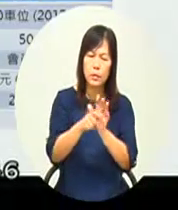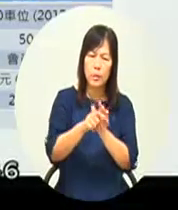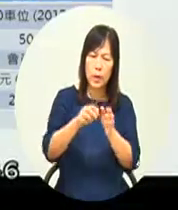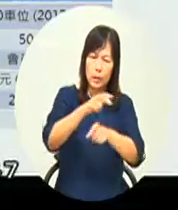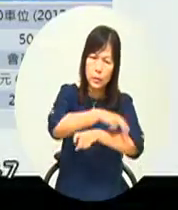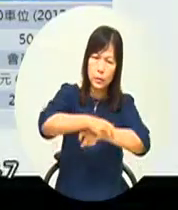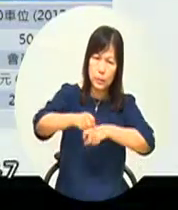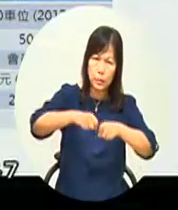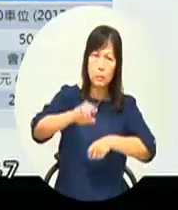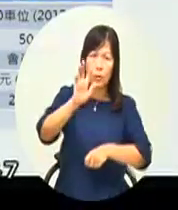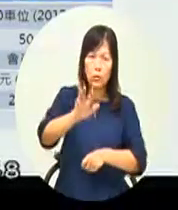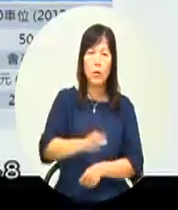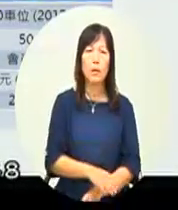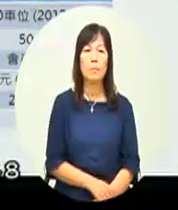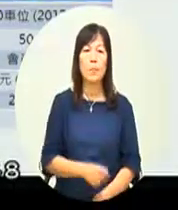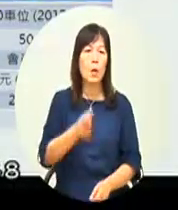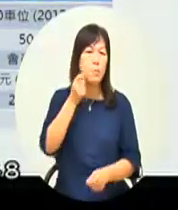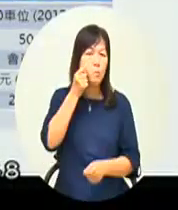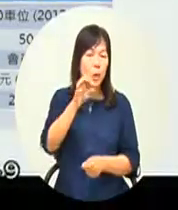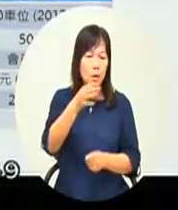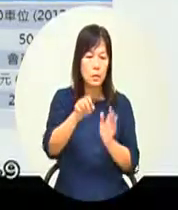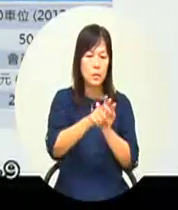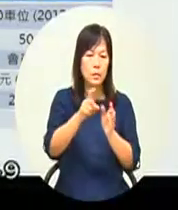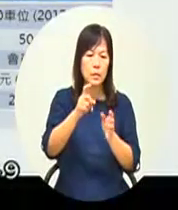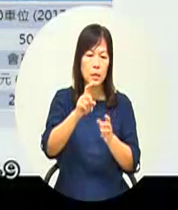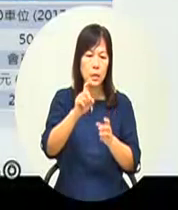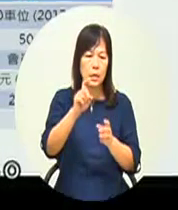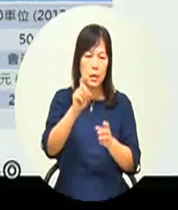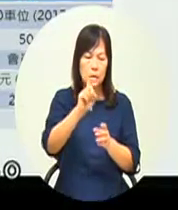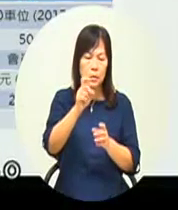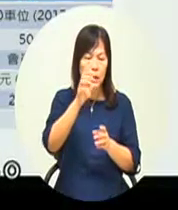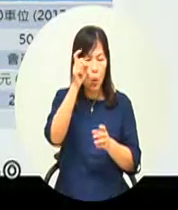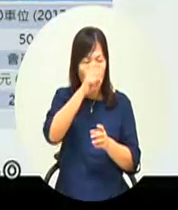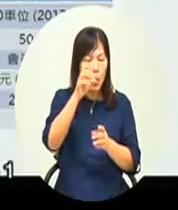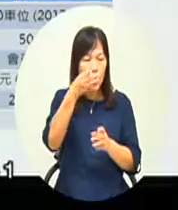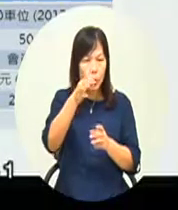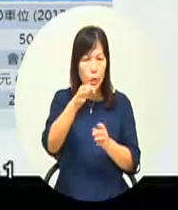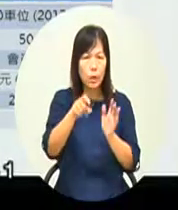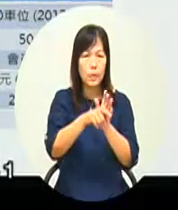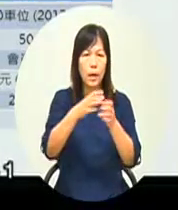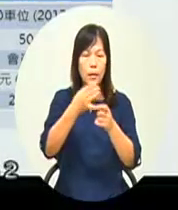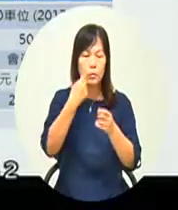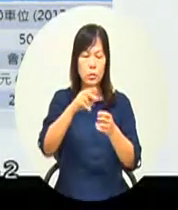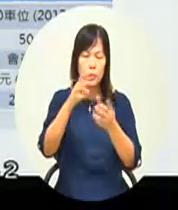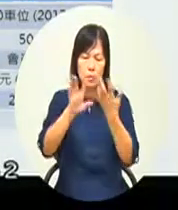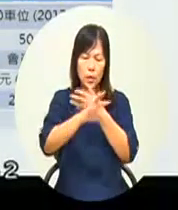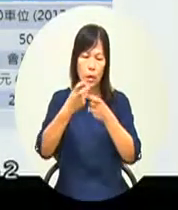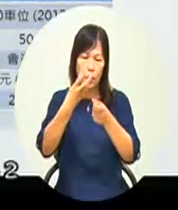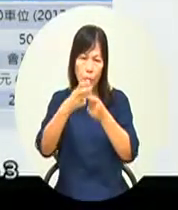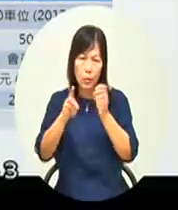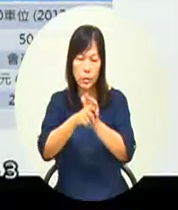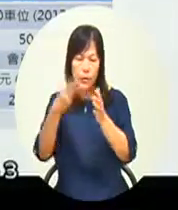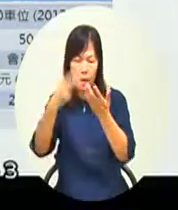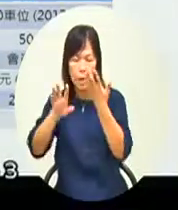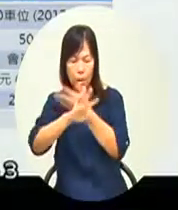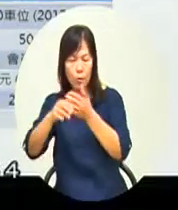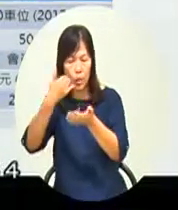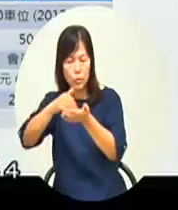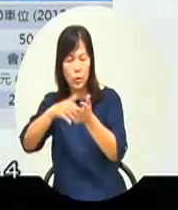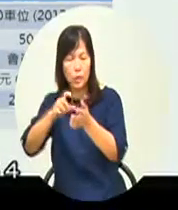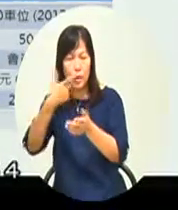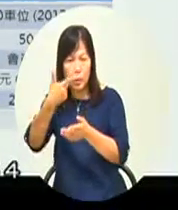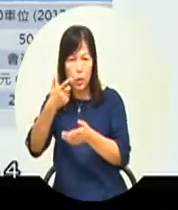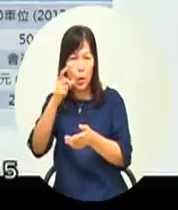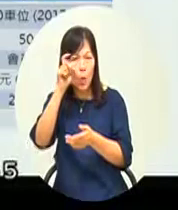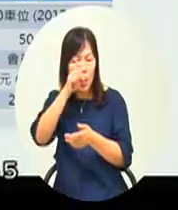哈、哦，月费10欧元，半小时另算租金6欧元。巴黎的